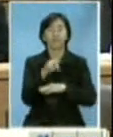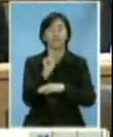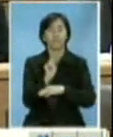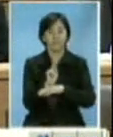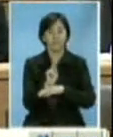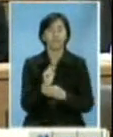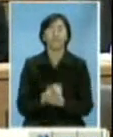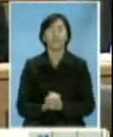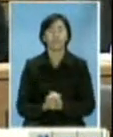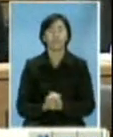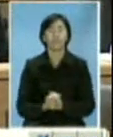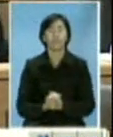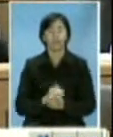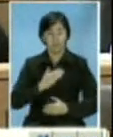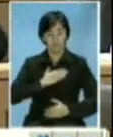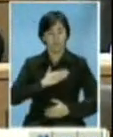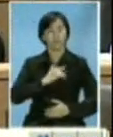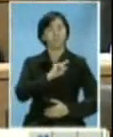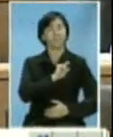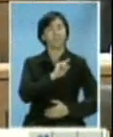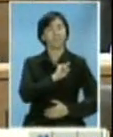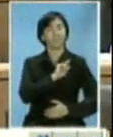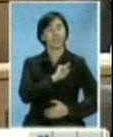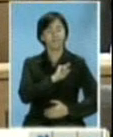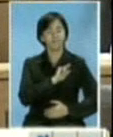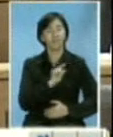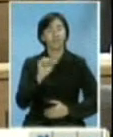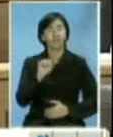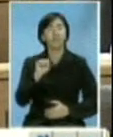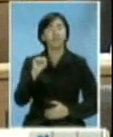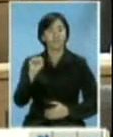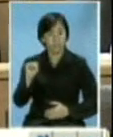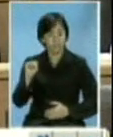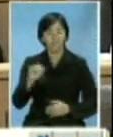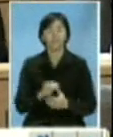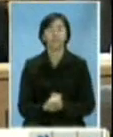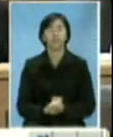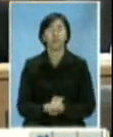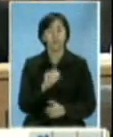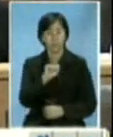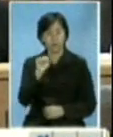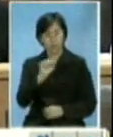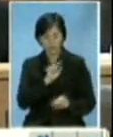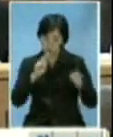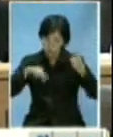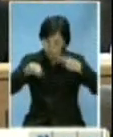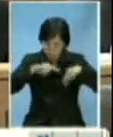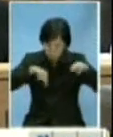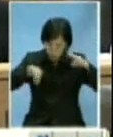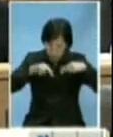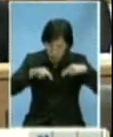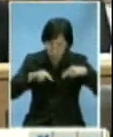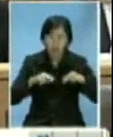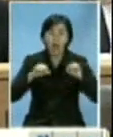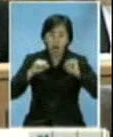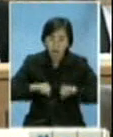ครับเป็นหน้าที่ของกระผมในฐานะสมาชิกสภาผู้แทนราษฎรที่จะทำการตรวจสอบและ